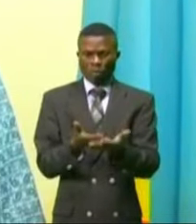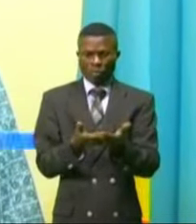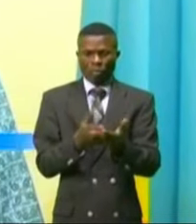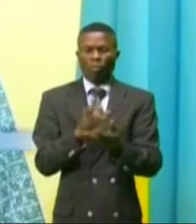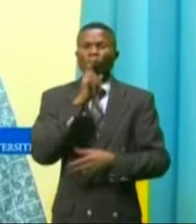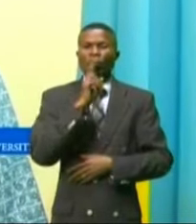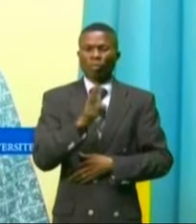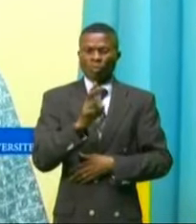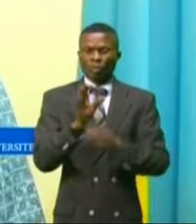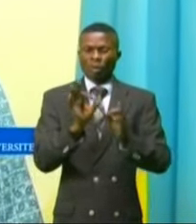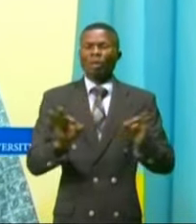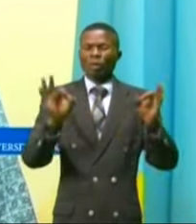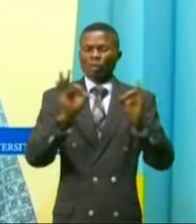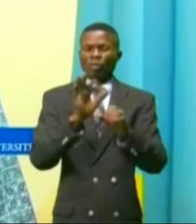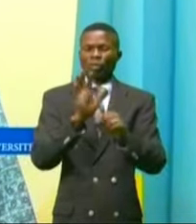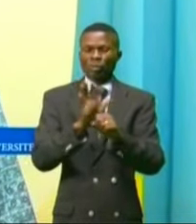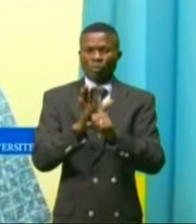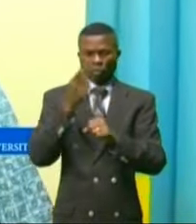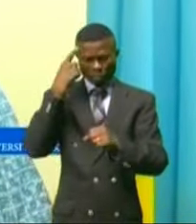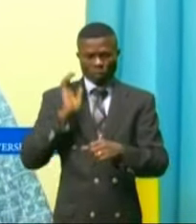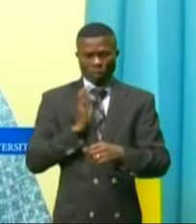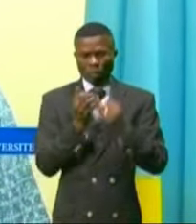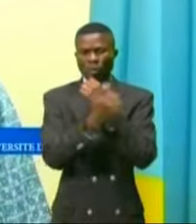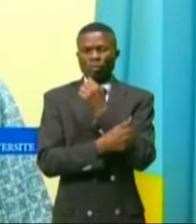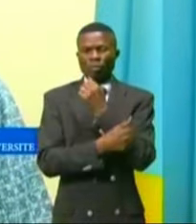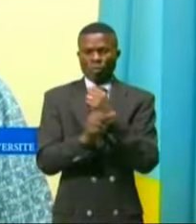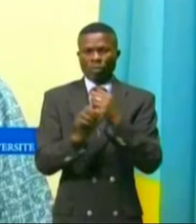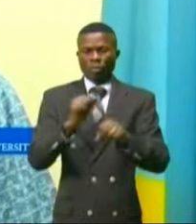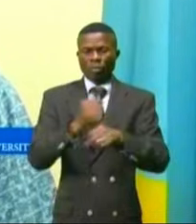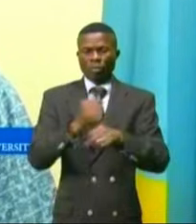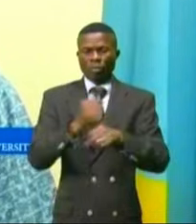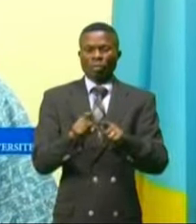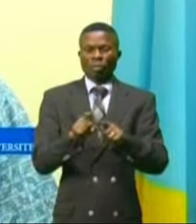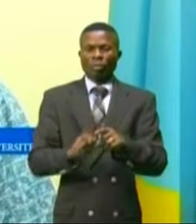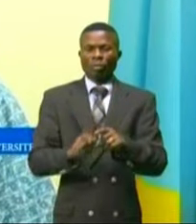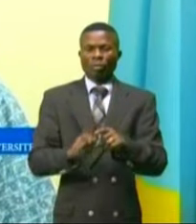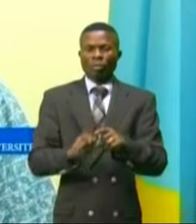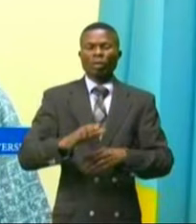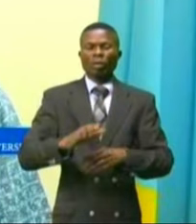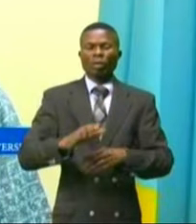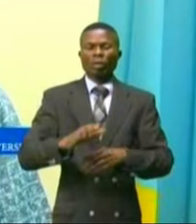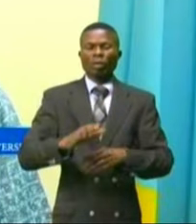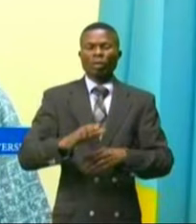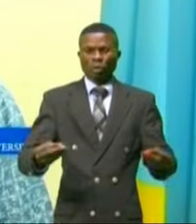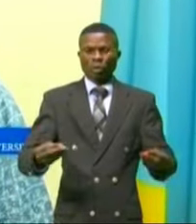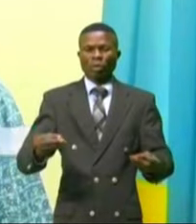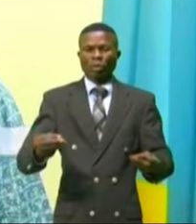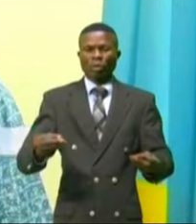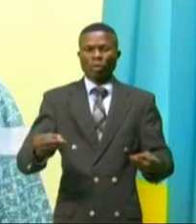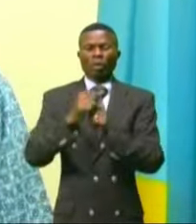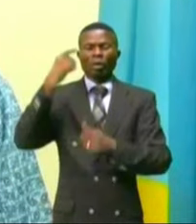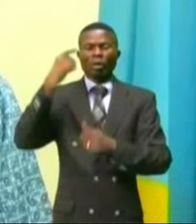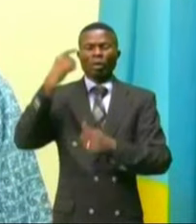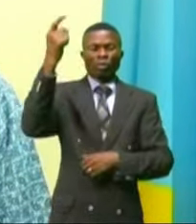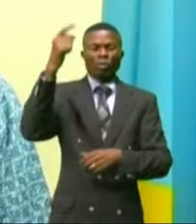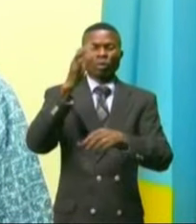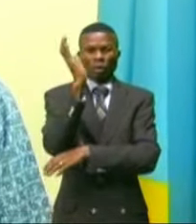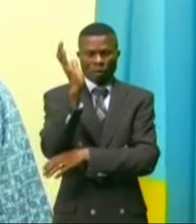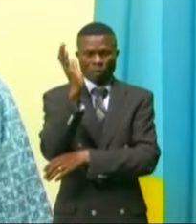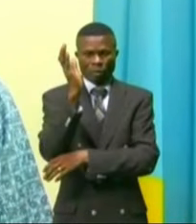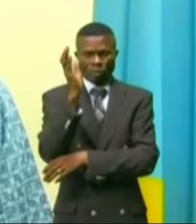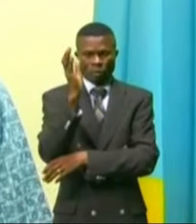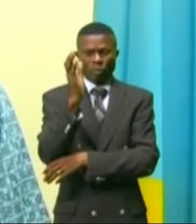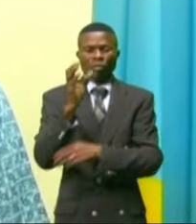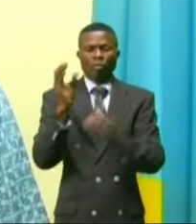vraiment un sujet très important pour notre pays qui est considéré comme un pays solution dans le domaine de la biodiversité. Nous avons voulu que